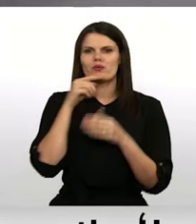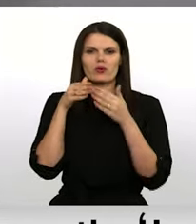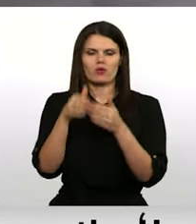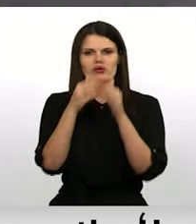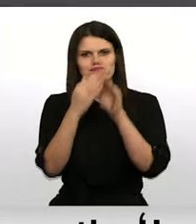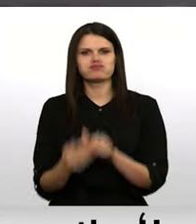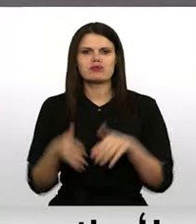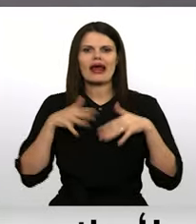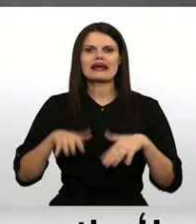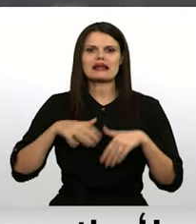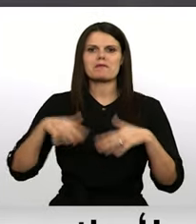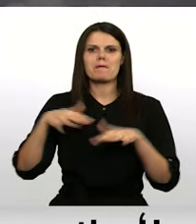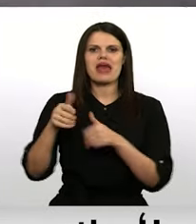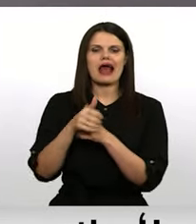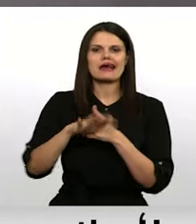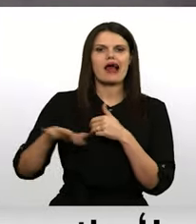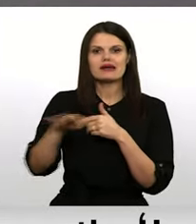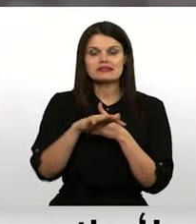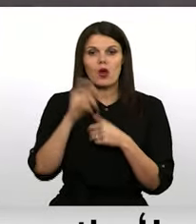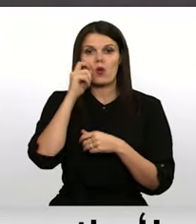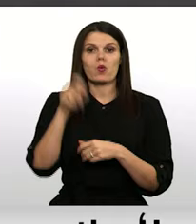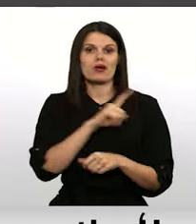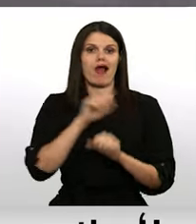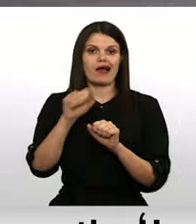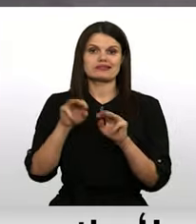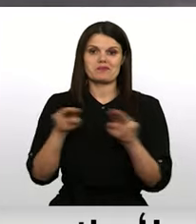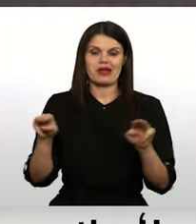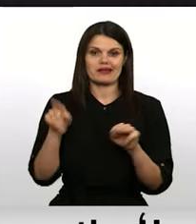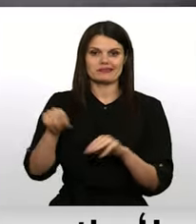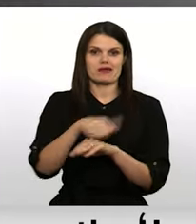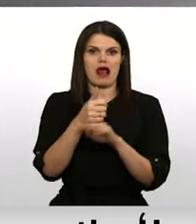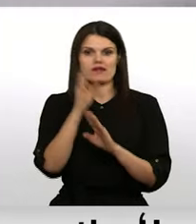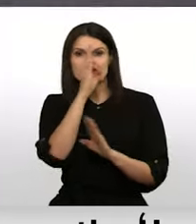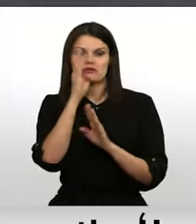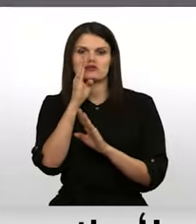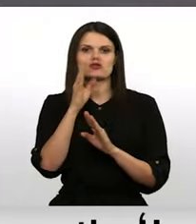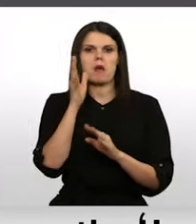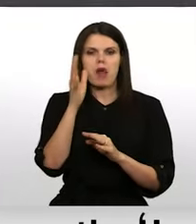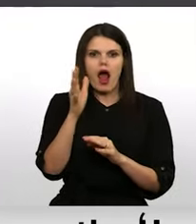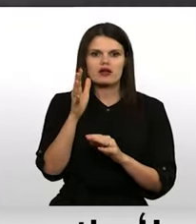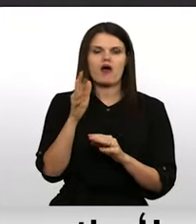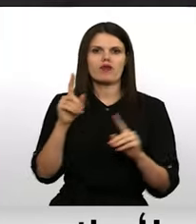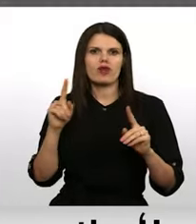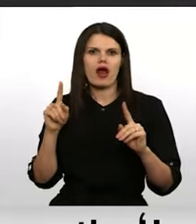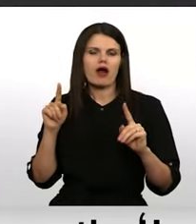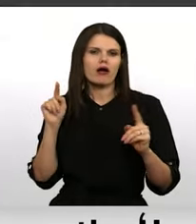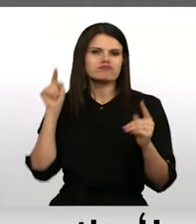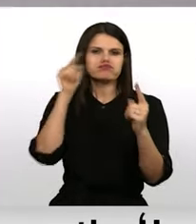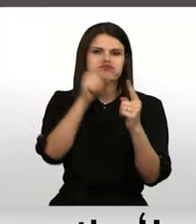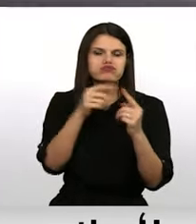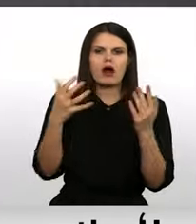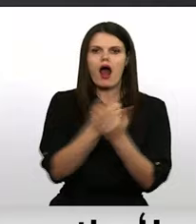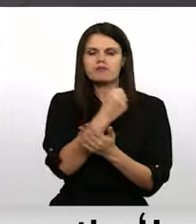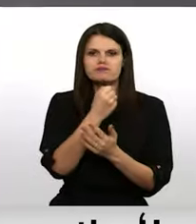piekrastē. Ukrainas aizsardzības ministrijas galvenā izlūkošanas pārvalde pārtvērusi Krievijas spēku radiosakarus,